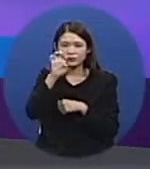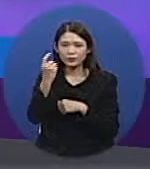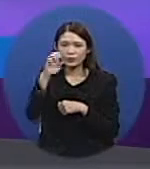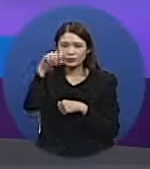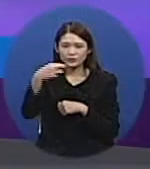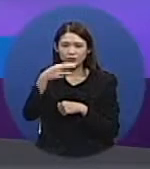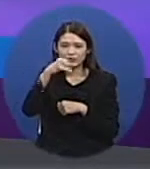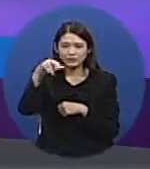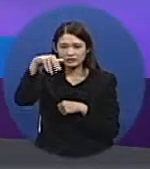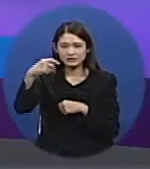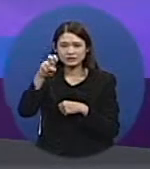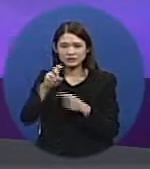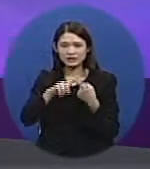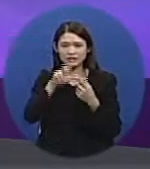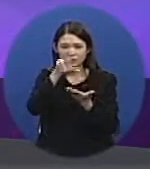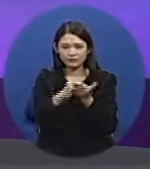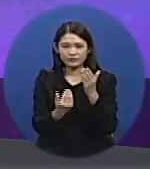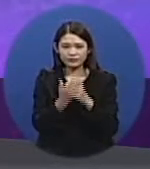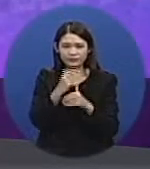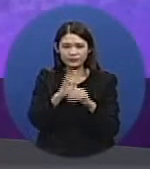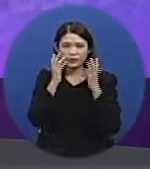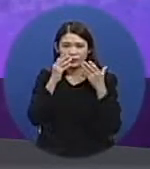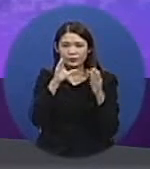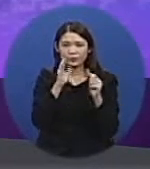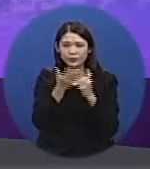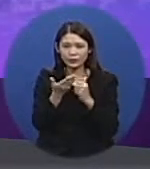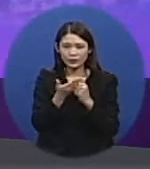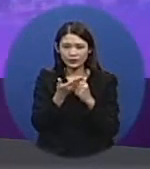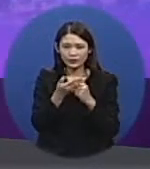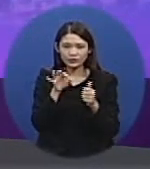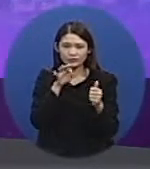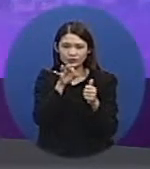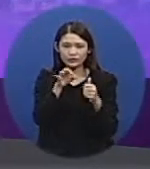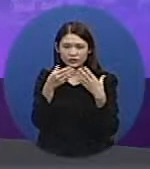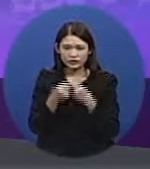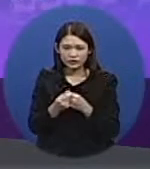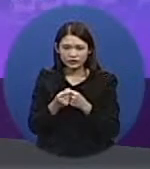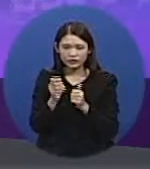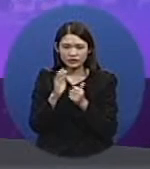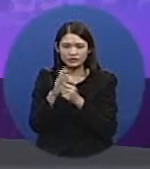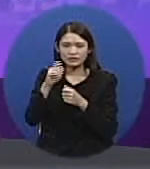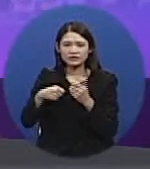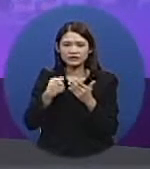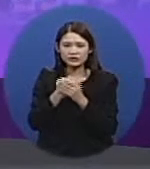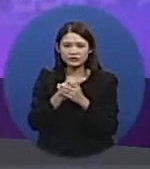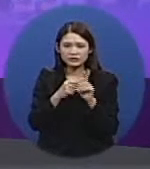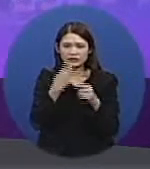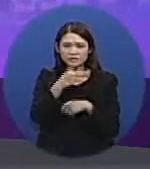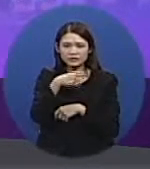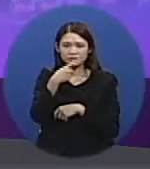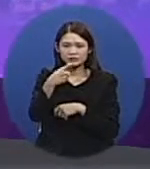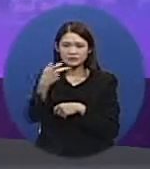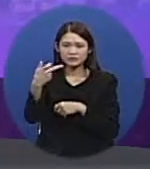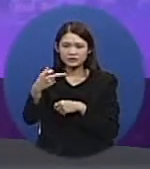포퓰리즘의 문제가 있습니다. 보육의 경우 전 계층에게 보육비 또는 양육수 등을 지급하는 결정은 11년과 12년